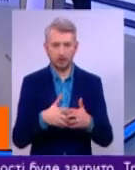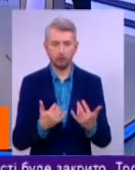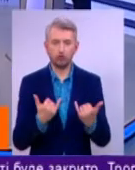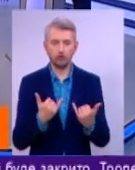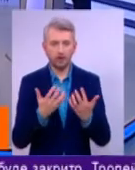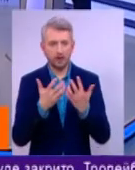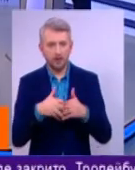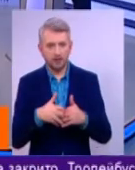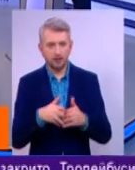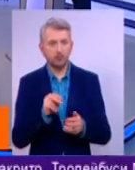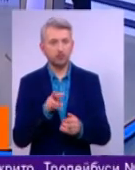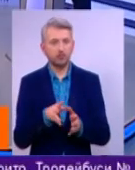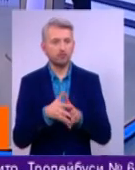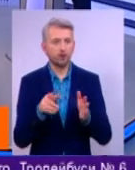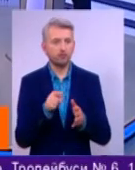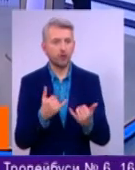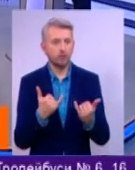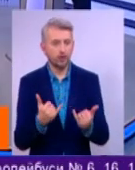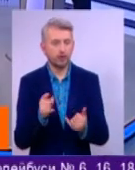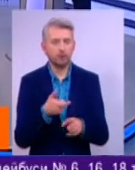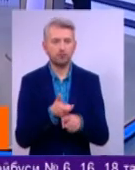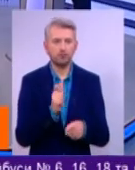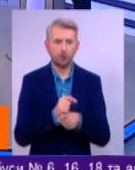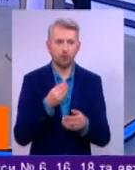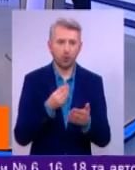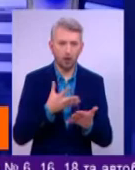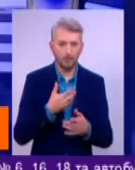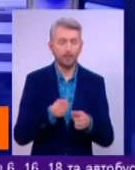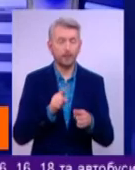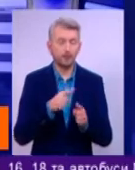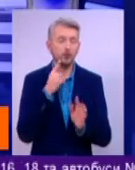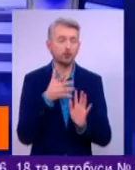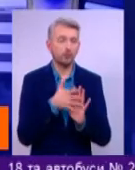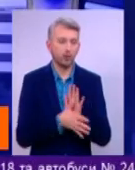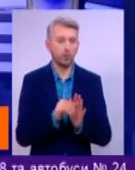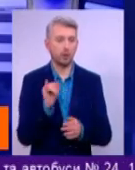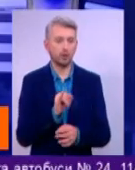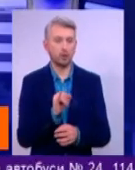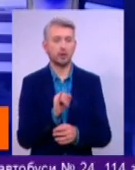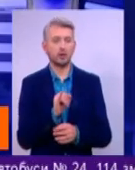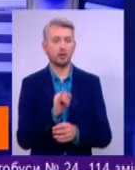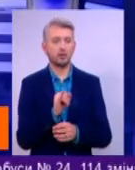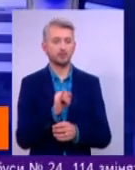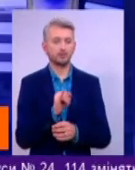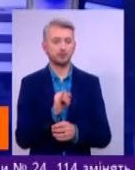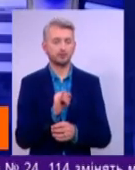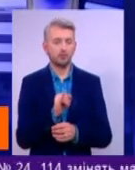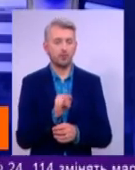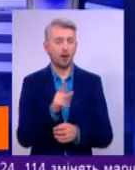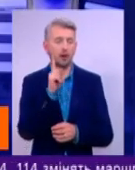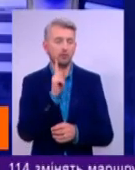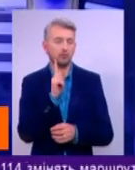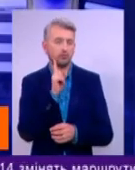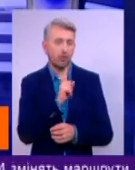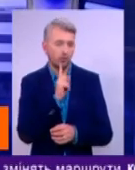Сучасна техніка, чим більш вона сучасна, тим більш коштовна. Це зрозуміло. І оскільки, на жаль, поки що у